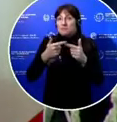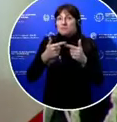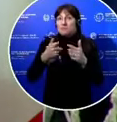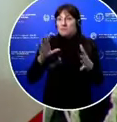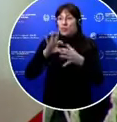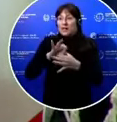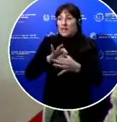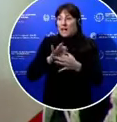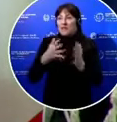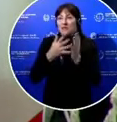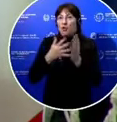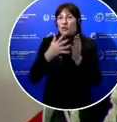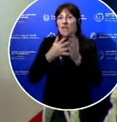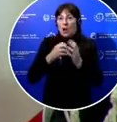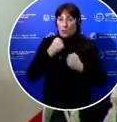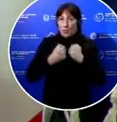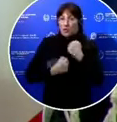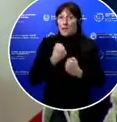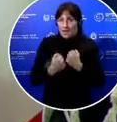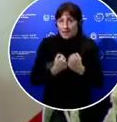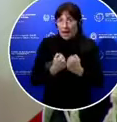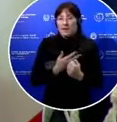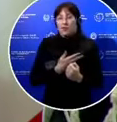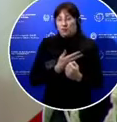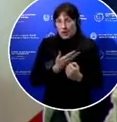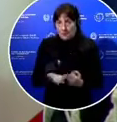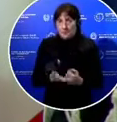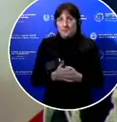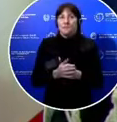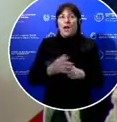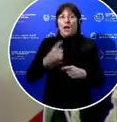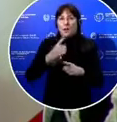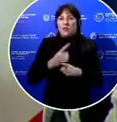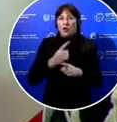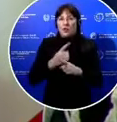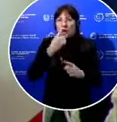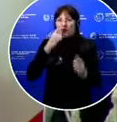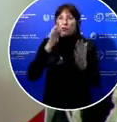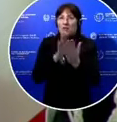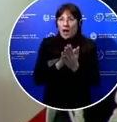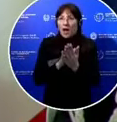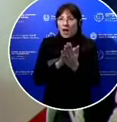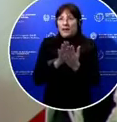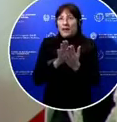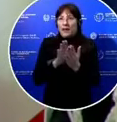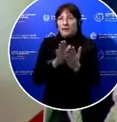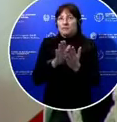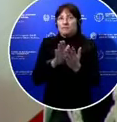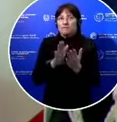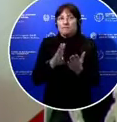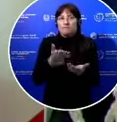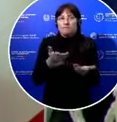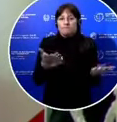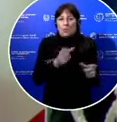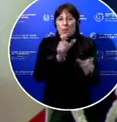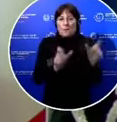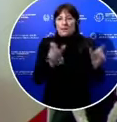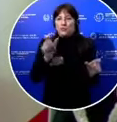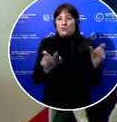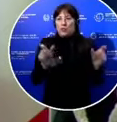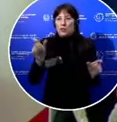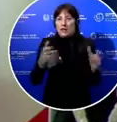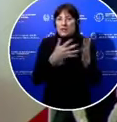dei servizi per le dipendenze e rispondere efficacemente ai fabbisogni della collettività, che ha il diritto di contare su